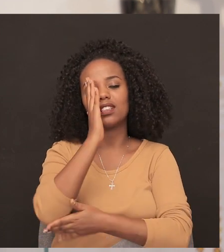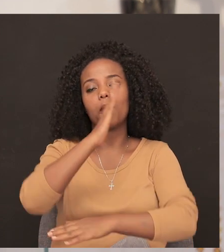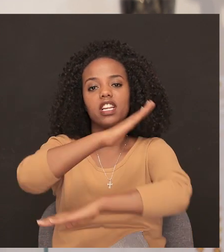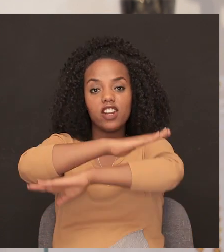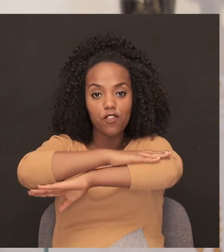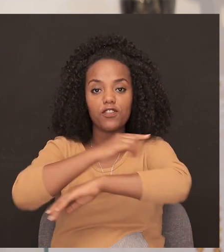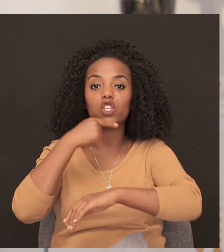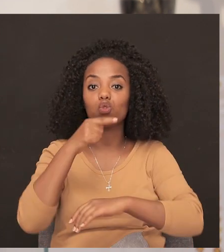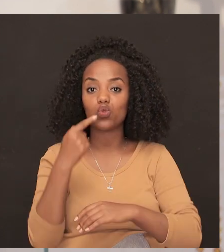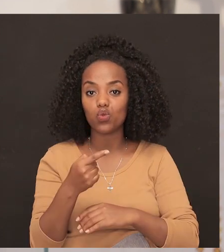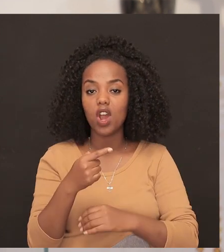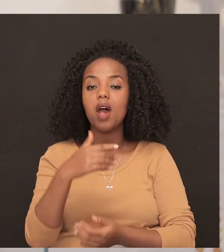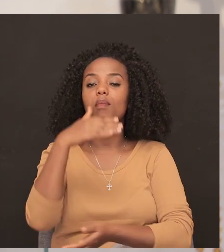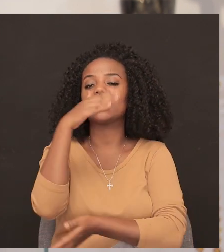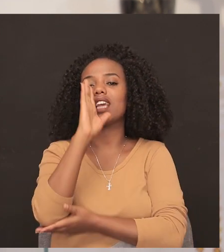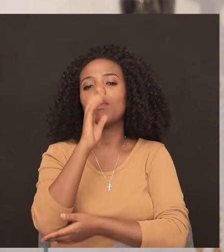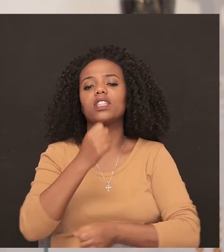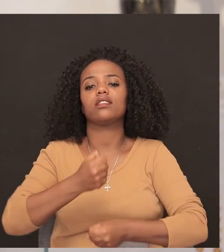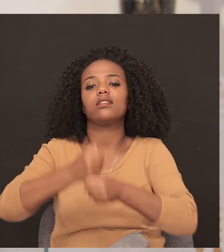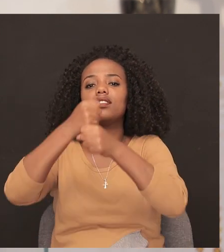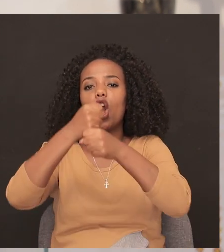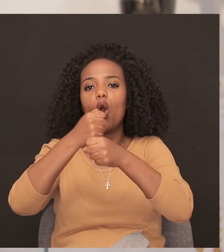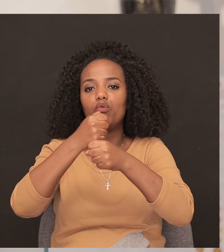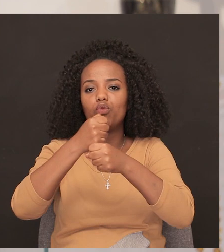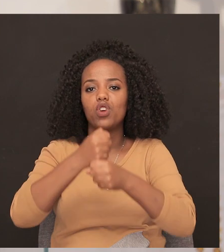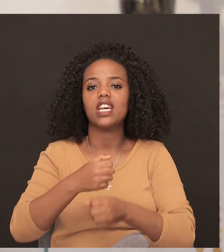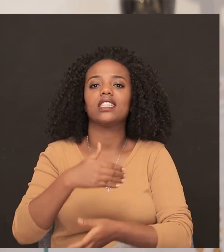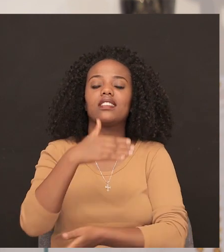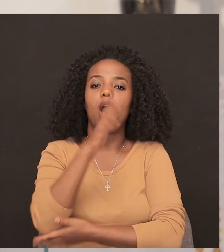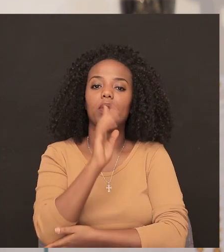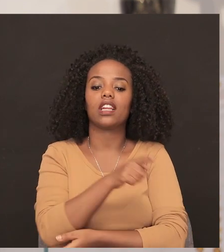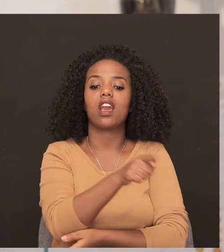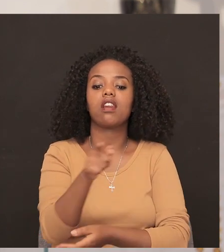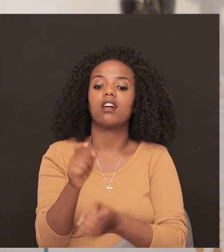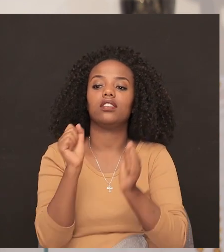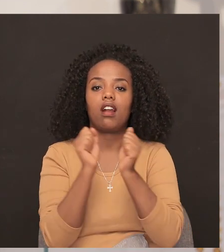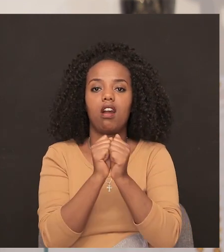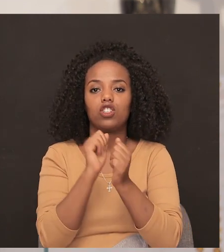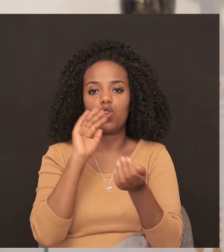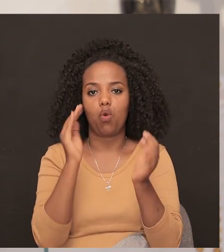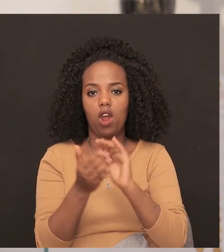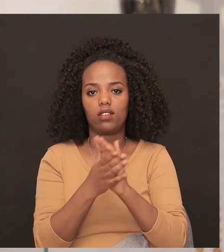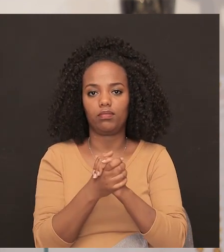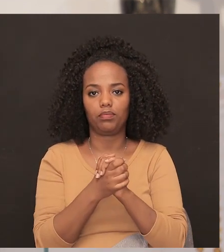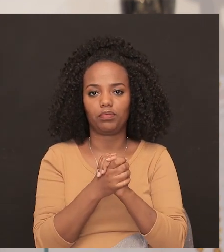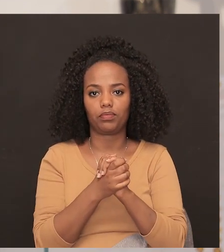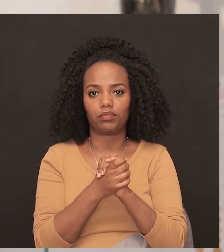በእግዚአብሔር እርፍ ስትሉ፣ በእግዚአብሔር ስትደገፉ እግዚአብሔር ከእናንተ ጋር